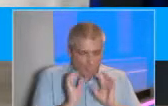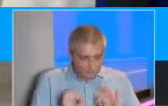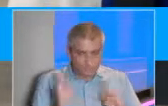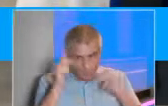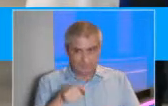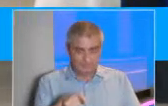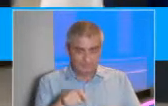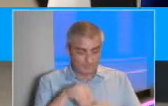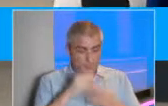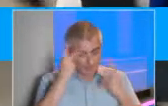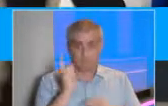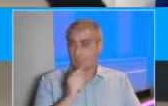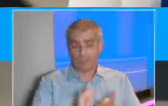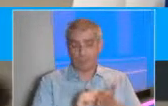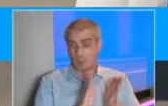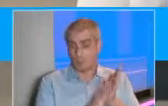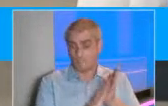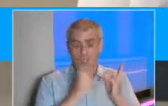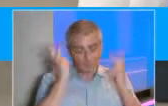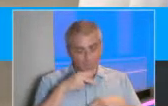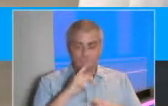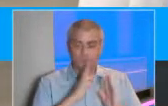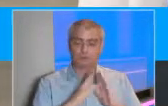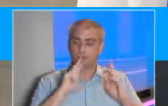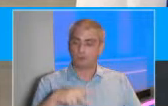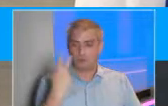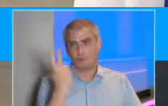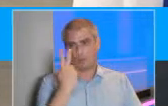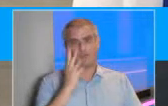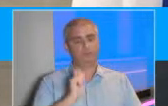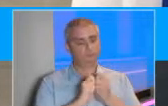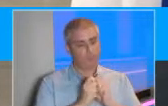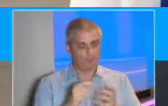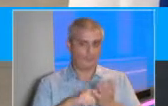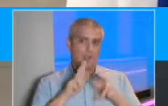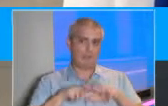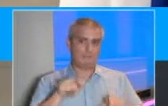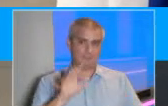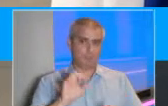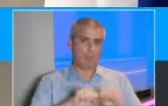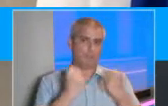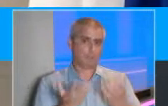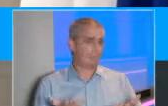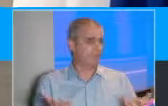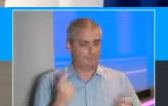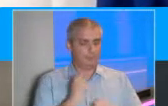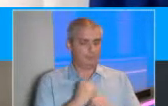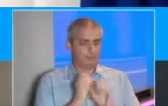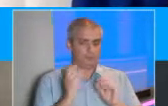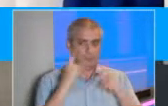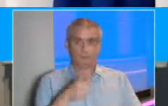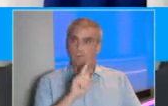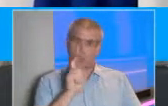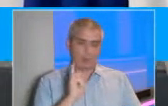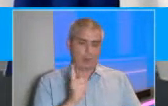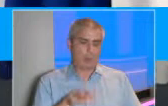אותו הסכם, שבהסכם צריך לומר שכתוב שיהיה תקציב דו-שנתי, כמובן עם שינויים בגלל המצב הזה של המשבר, אז אם תקיימו את ההסכם הזה,